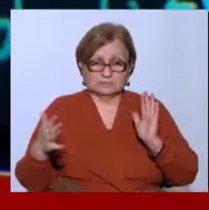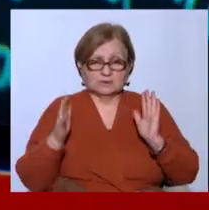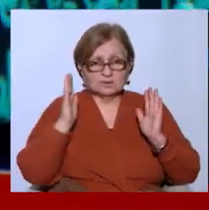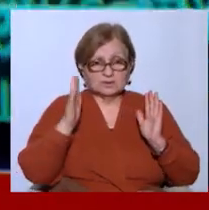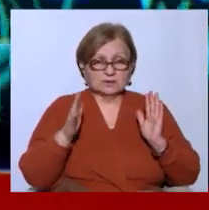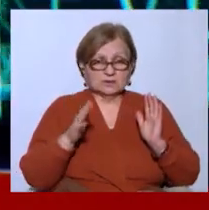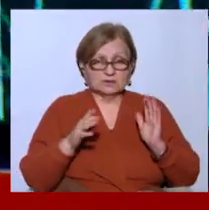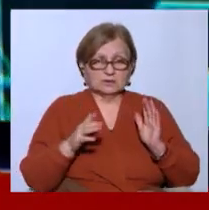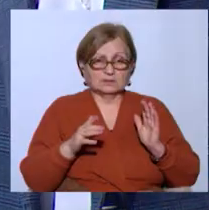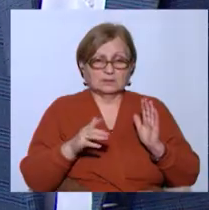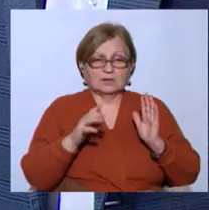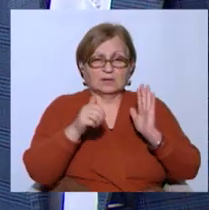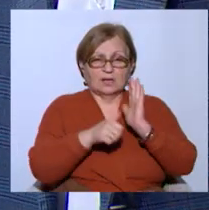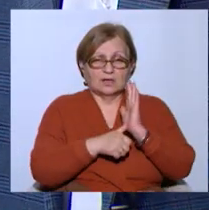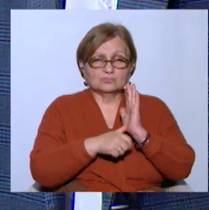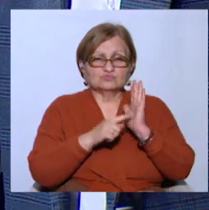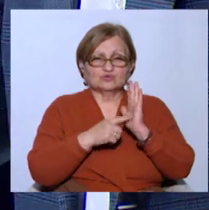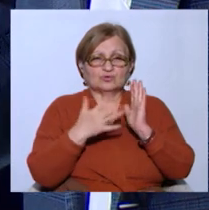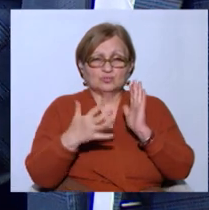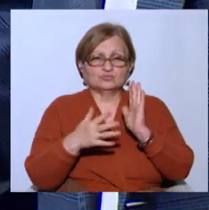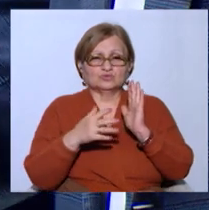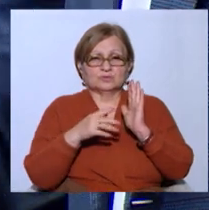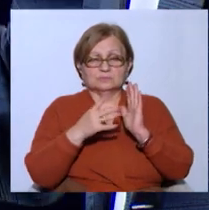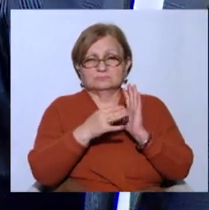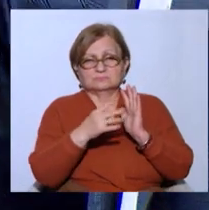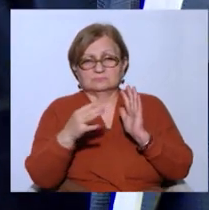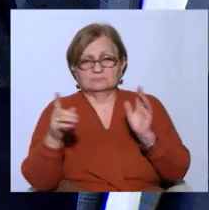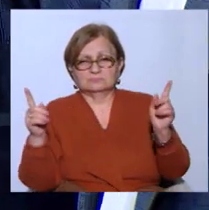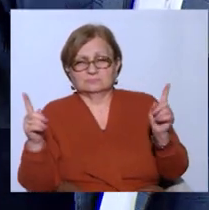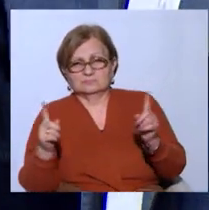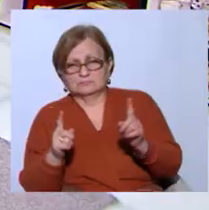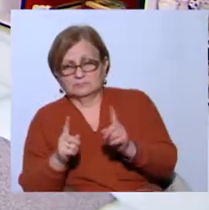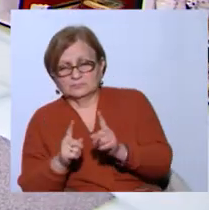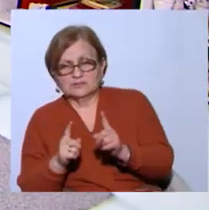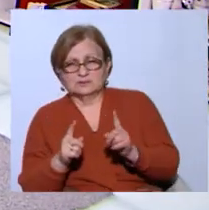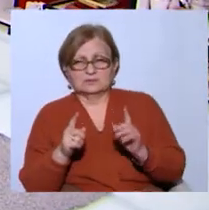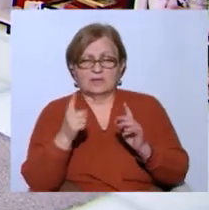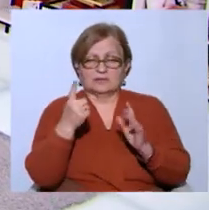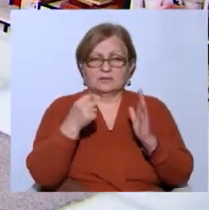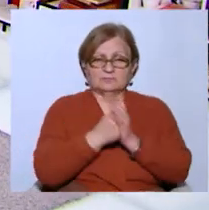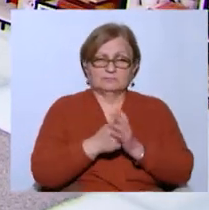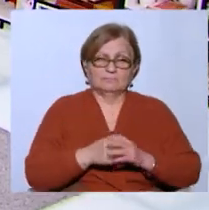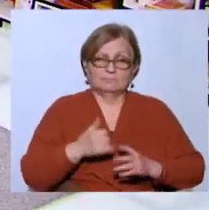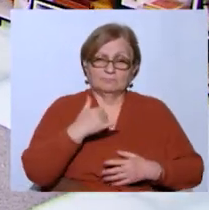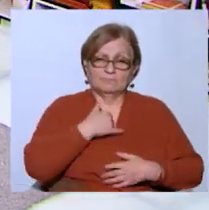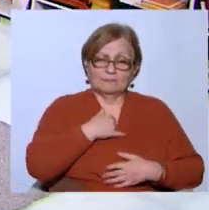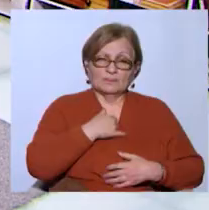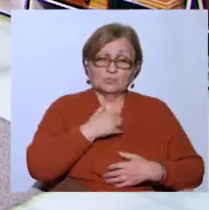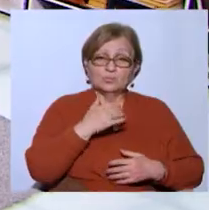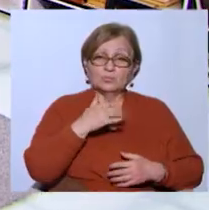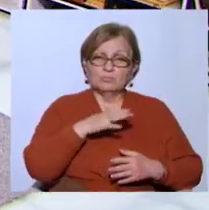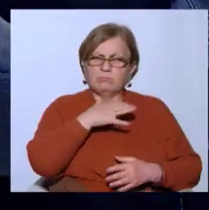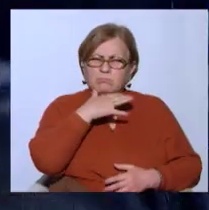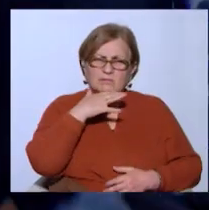იქნებოდა 6-ჯერ 5-ჯერ 4-ჯერ 3-ჯერ 2-ჯერ 1. შესაბამისად თუ ჩვენ გვაქვს n